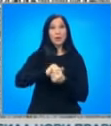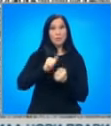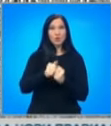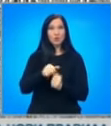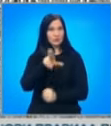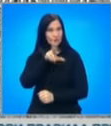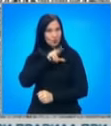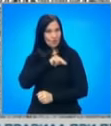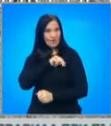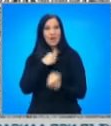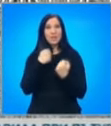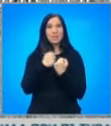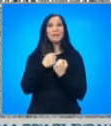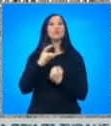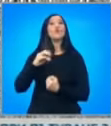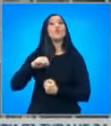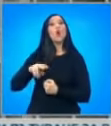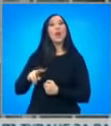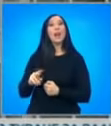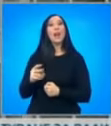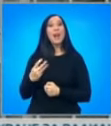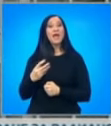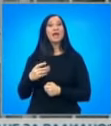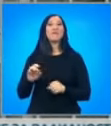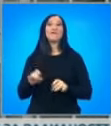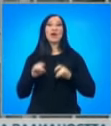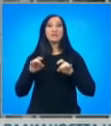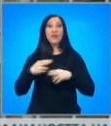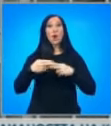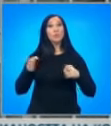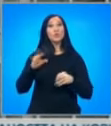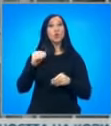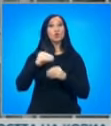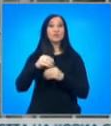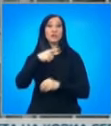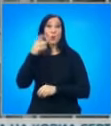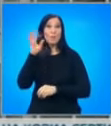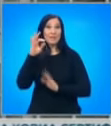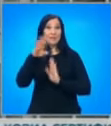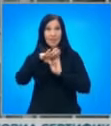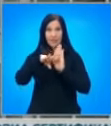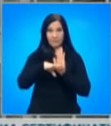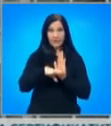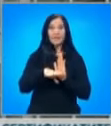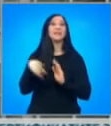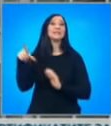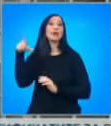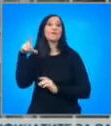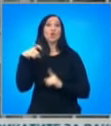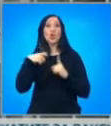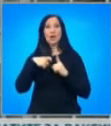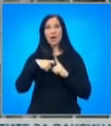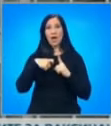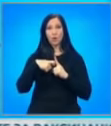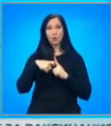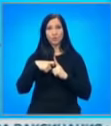трофея. А на мястото на Ноле в Australian Open ще участва 150-ят световната ранглиста – Салваторе Карузо.